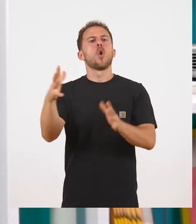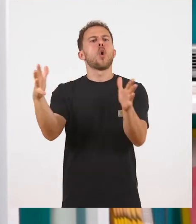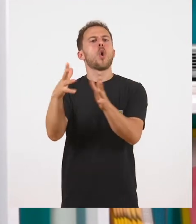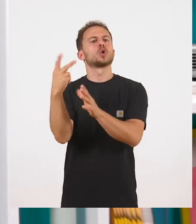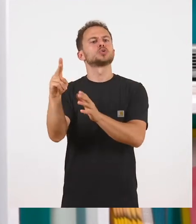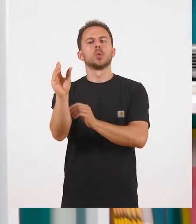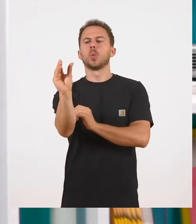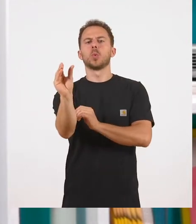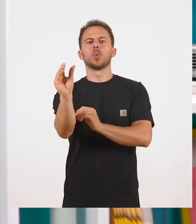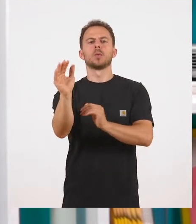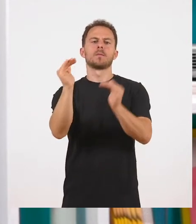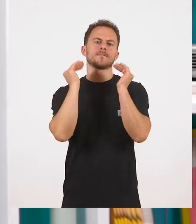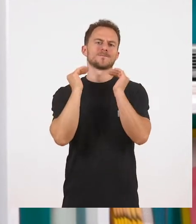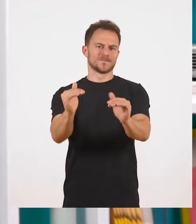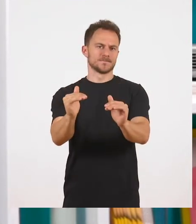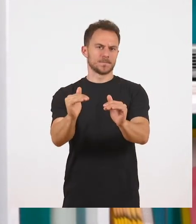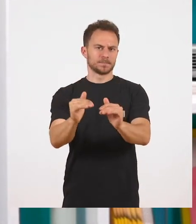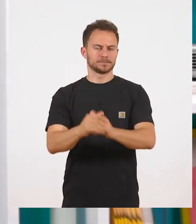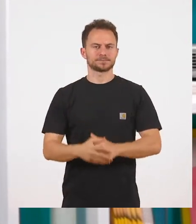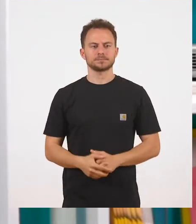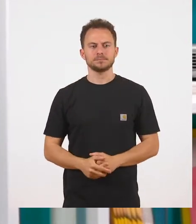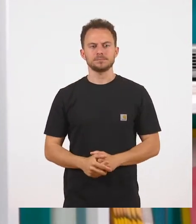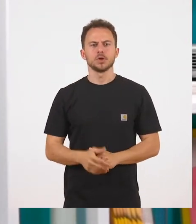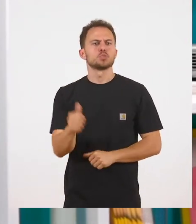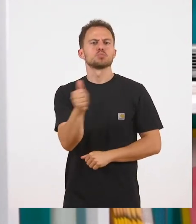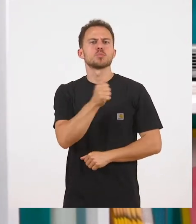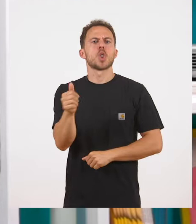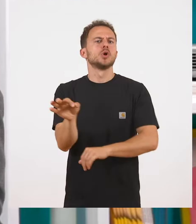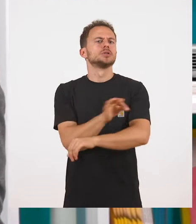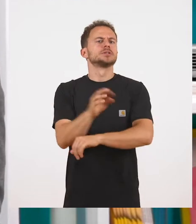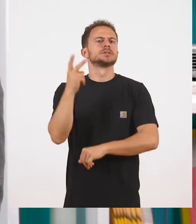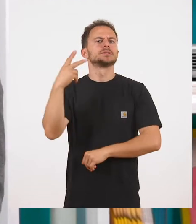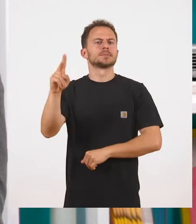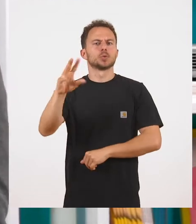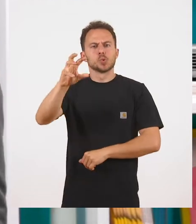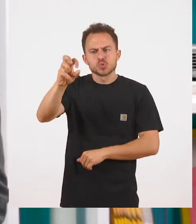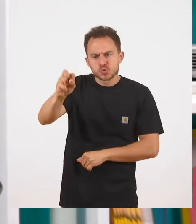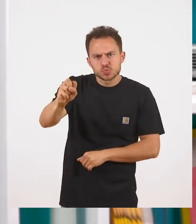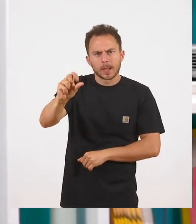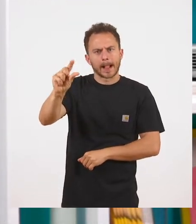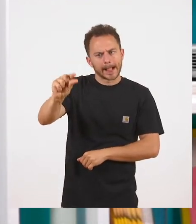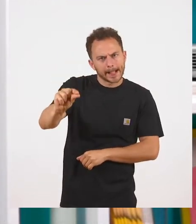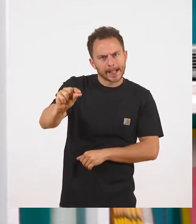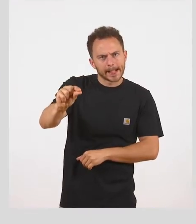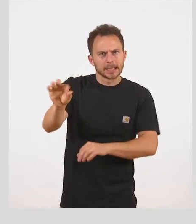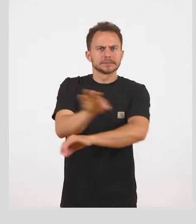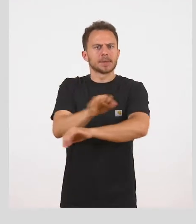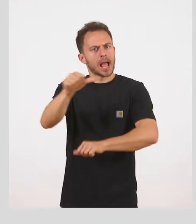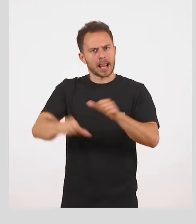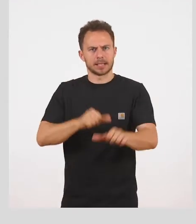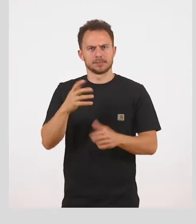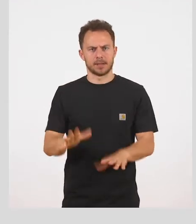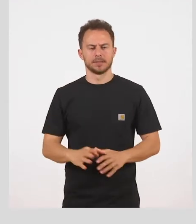σταθερός. Ο χώρος που θα πιάνει θα παραμείνει σταθερός. Απλά θα αλλάξει το σχήμα του και η μορφή του. Στα υγρά